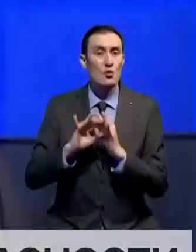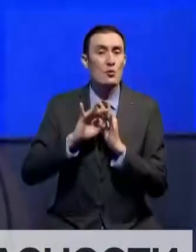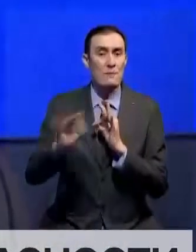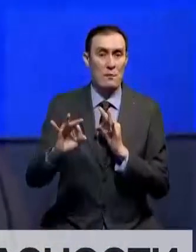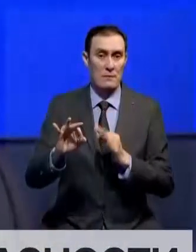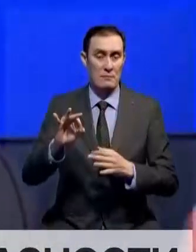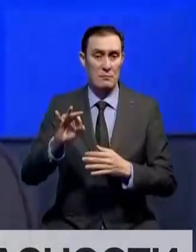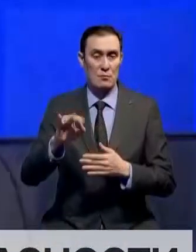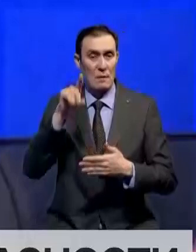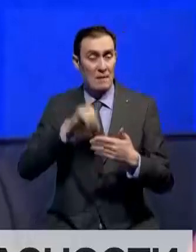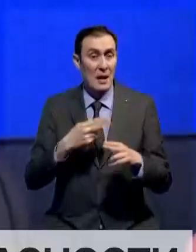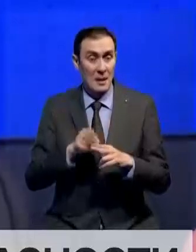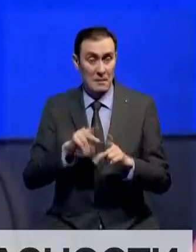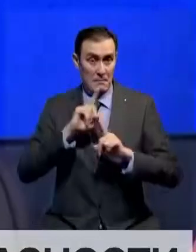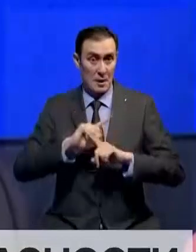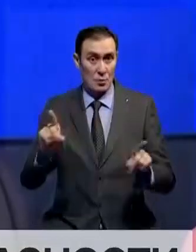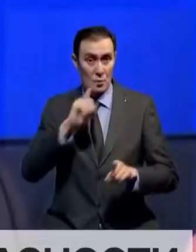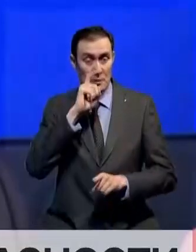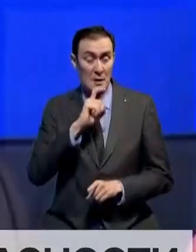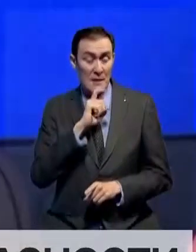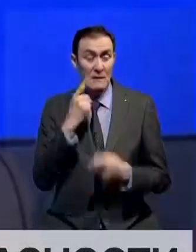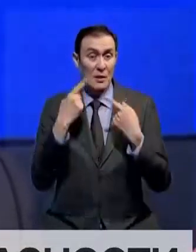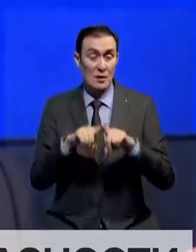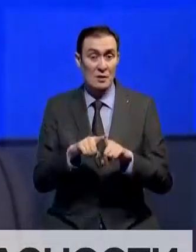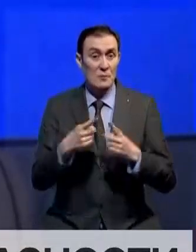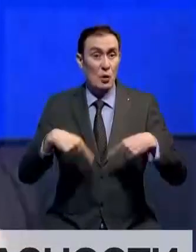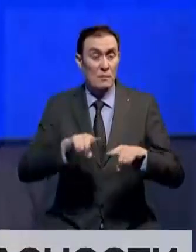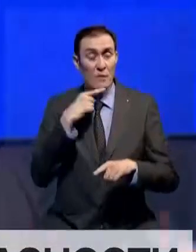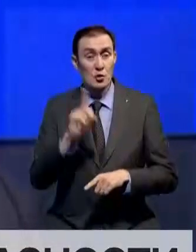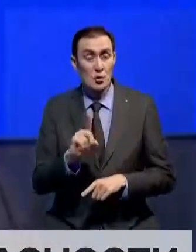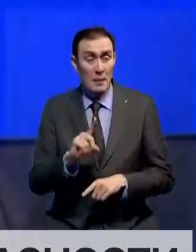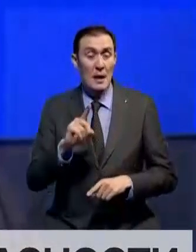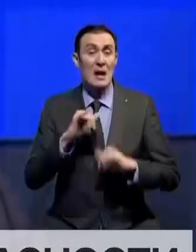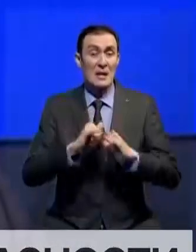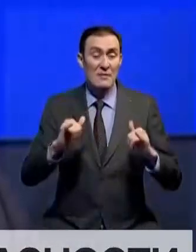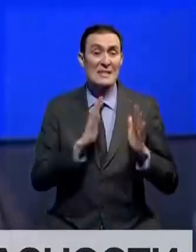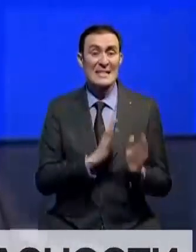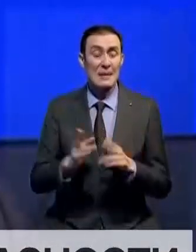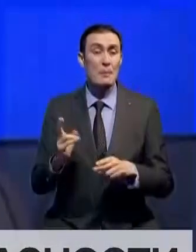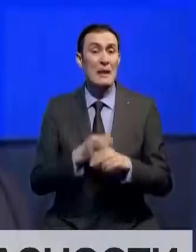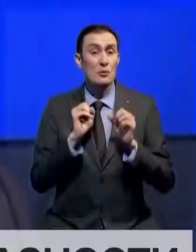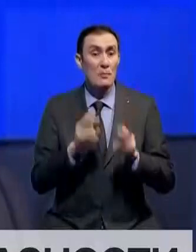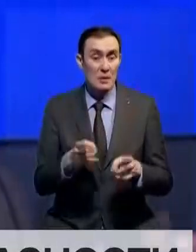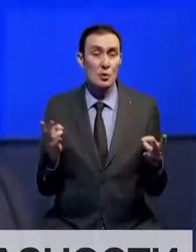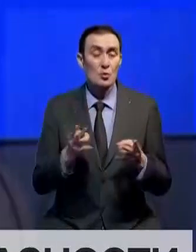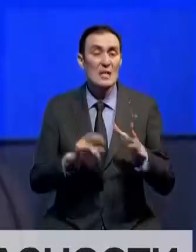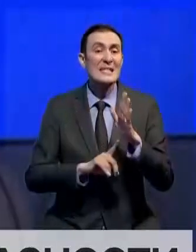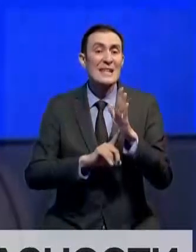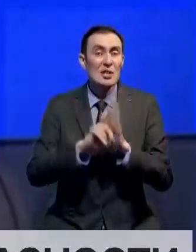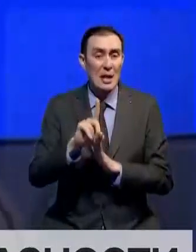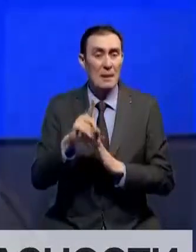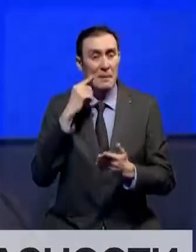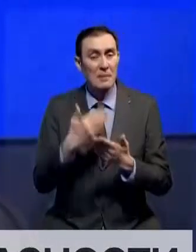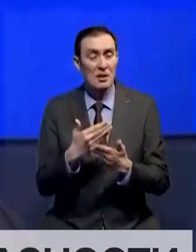доверия. Это своего рода парадокс. В технологическом сообществе говорят, чтобы построить систему безопасности, нужно изначально